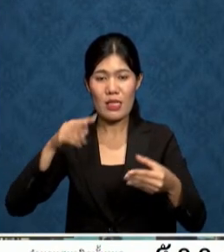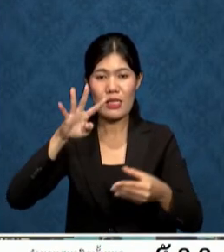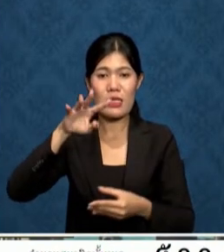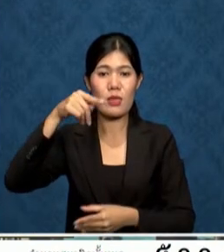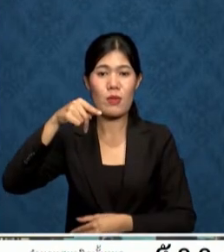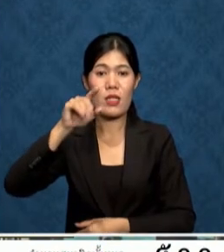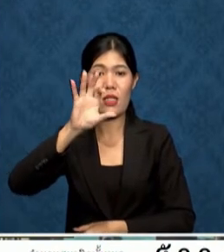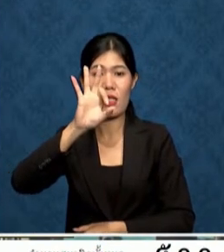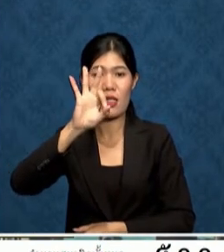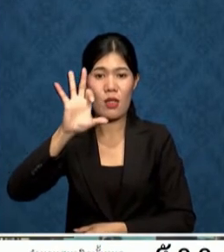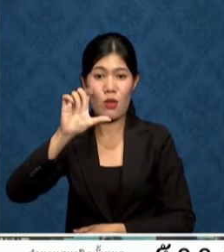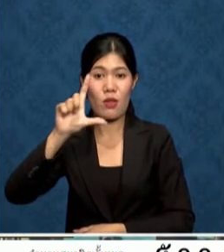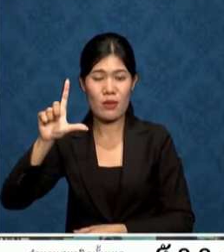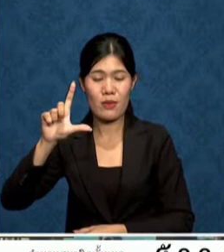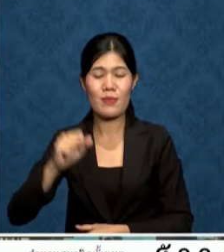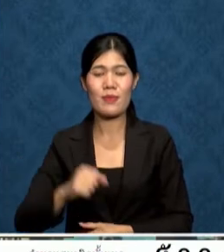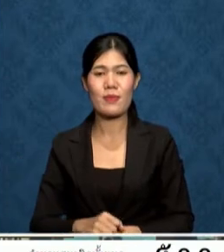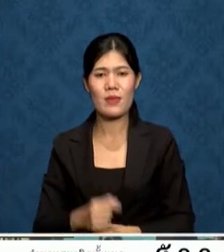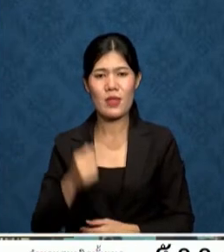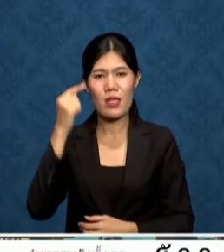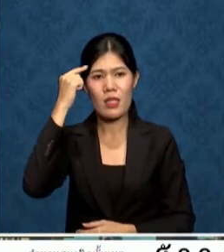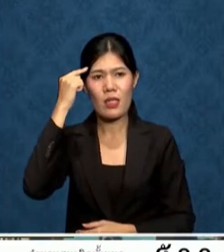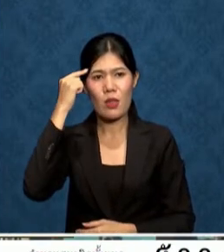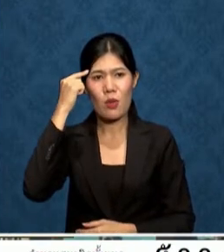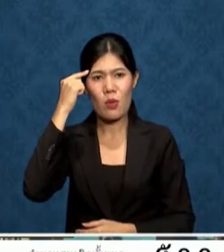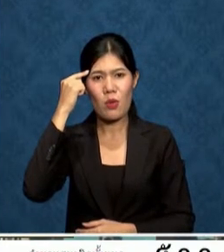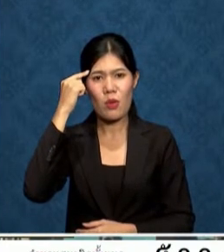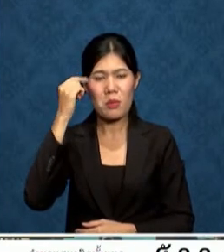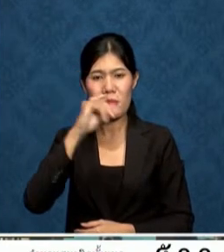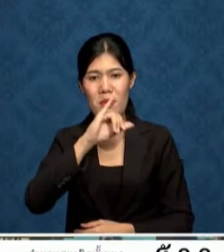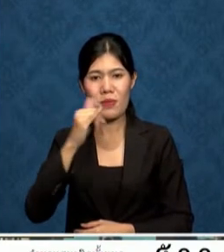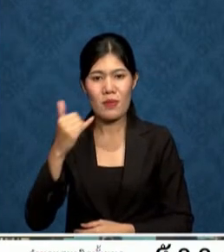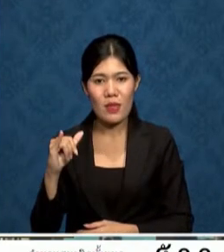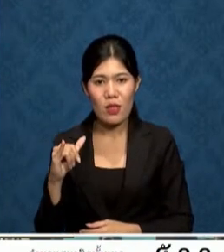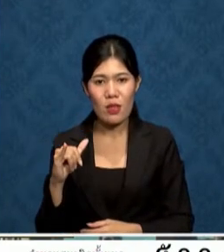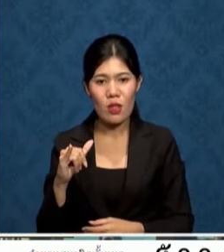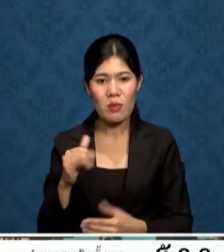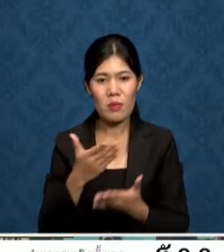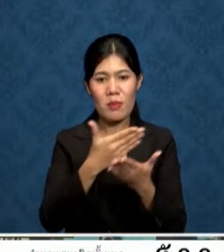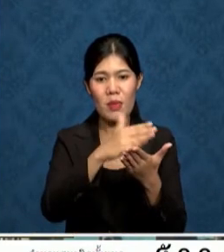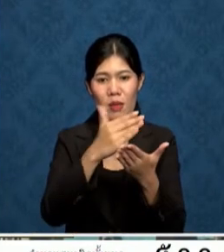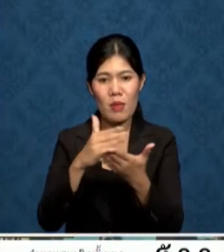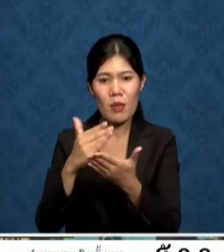นะครับเป็นไปได้ไหมครับว่ามันมีการลักลั่นในงบประมาณเกิด